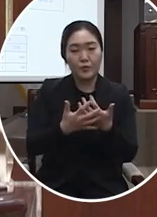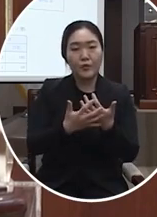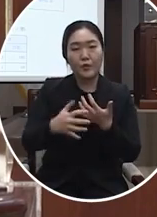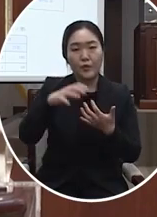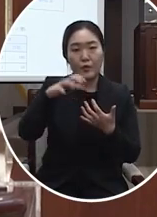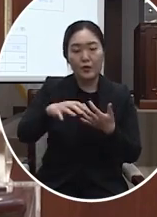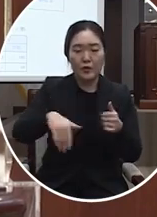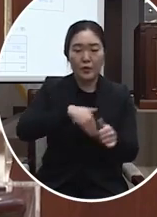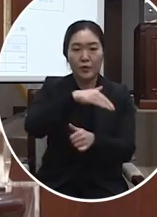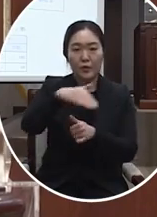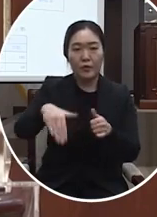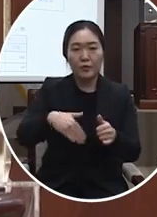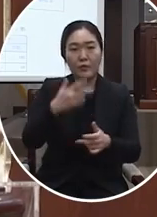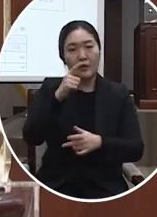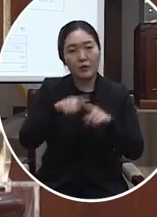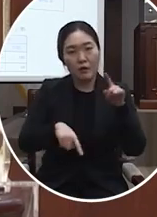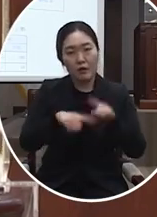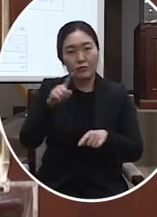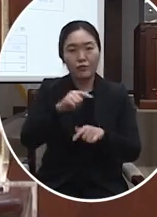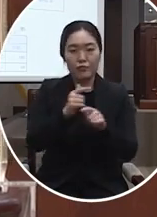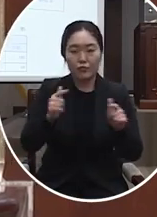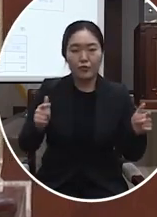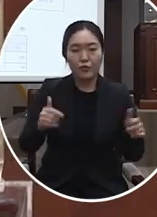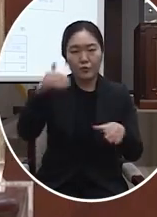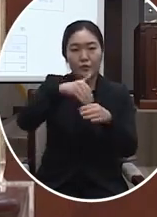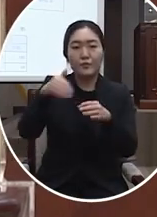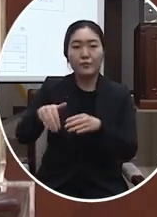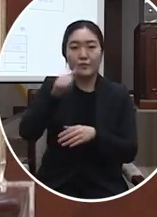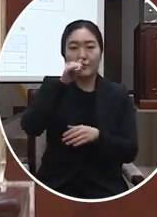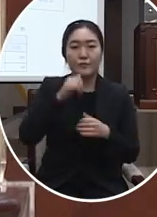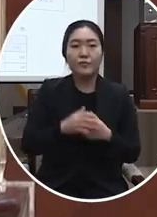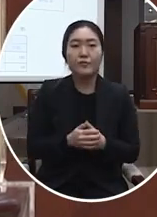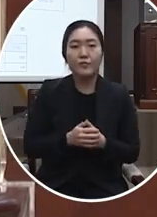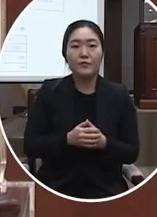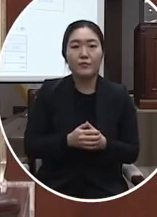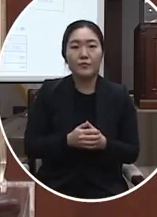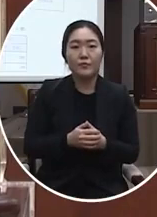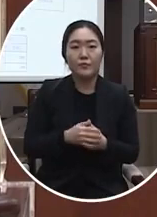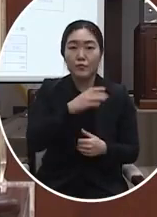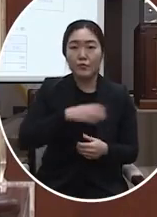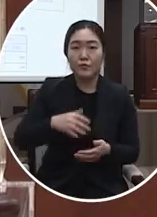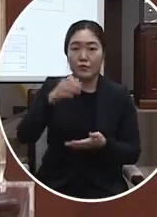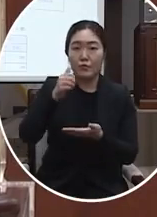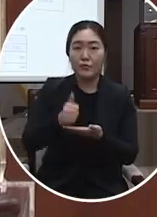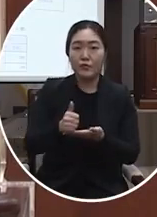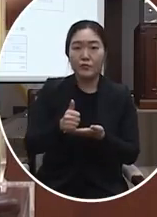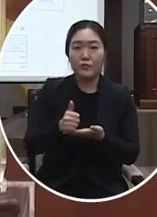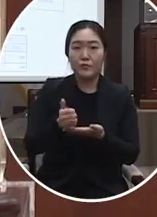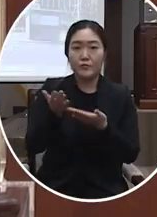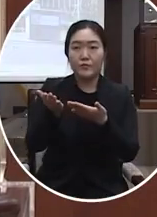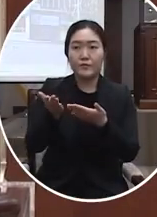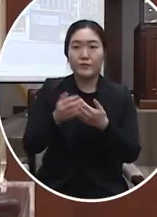농원구민에게 정면에는 조경수 4그루와 가로수 1그루가 식재되어 있습니다.